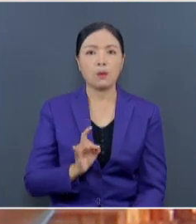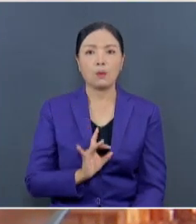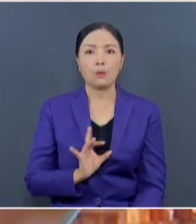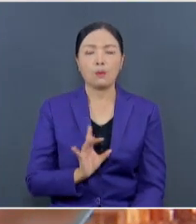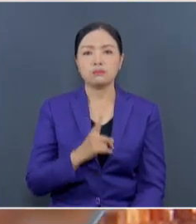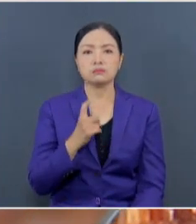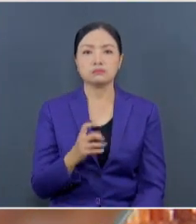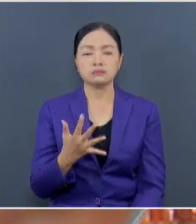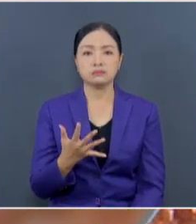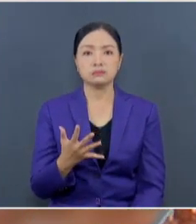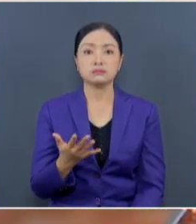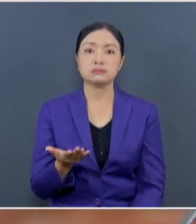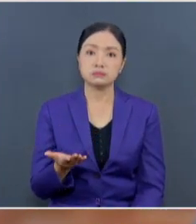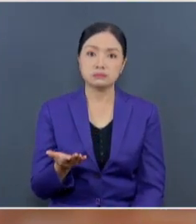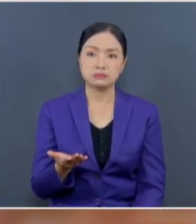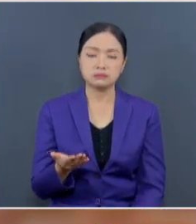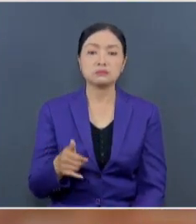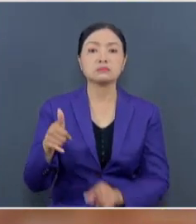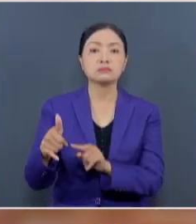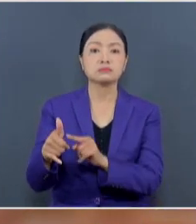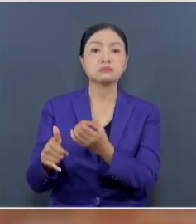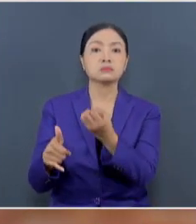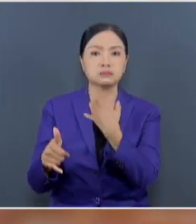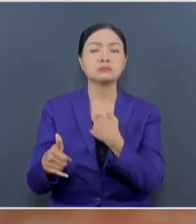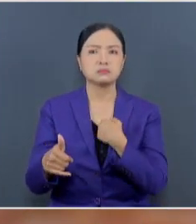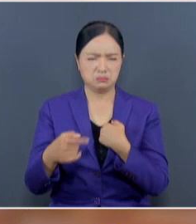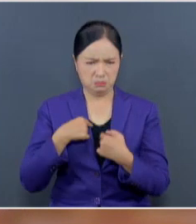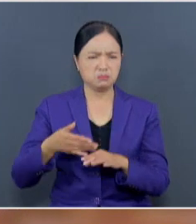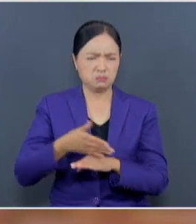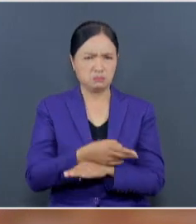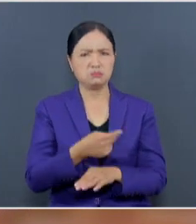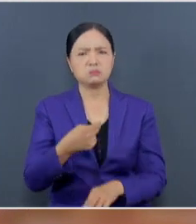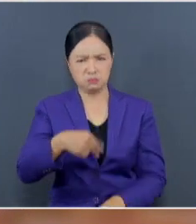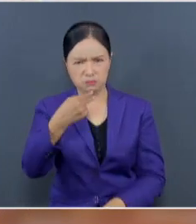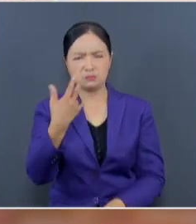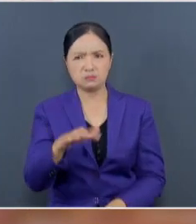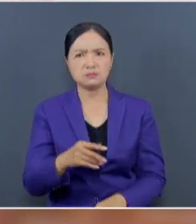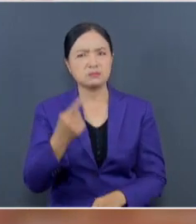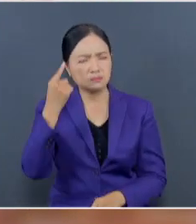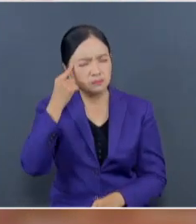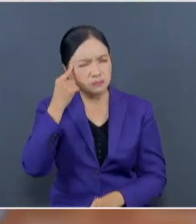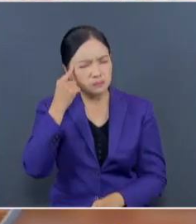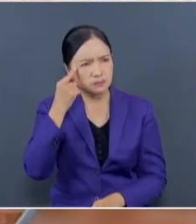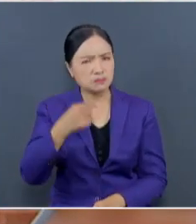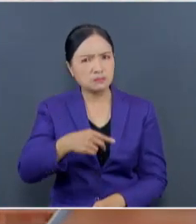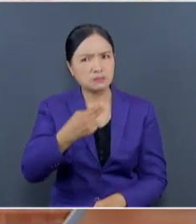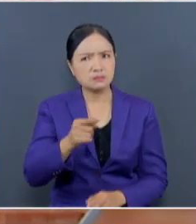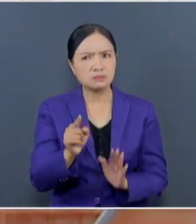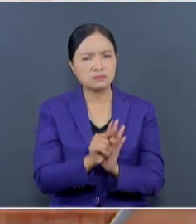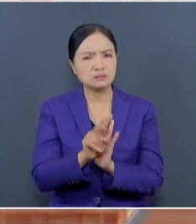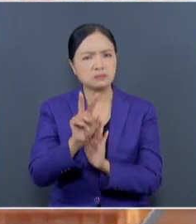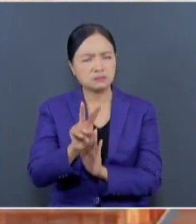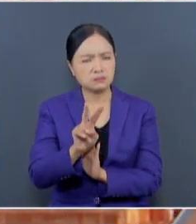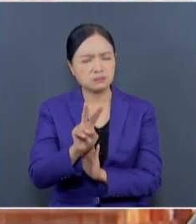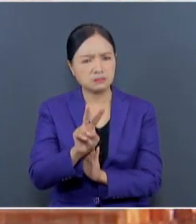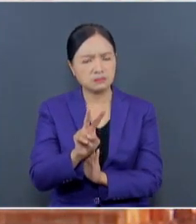ปาฏิหาริย์เลยซึ่งปรากฏว่าเขาบอกว่าผมน่ะเคยถูกยิงมาแล้วผมเลยสงสัยว่า2ครั้งที่ผมถูกยิงน่ะคู่อริเดิมหรือ